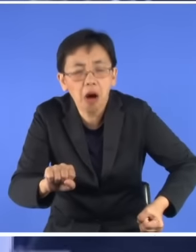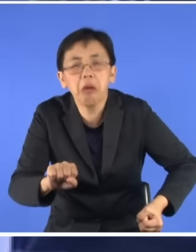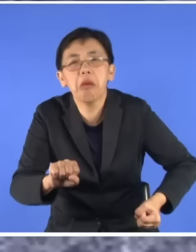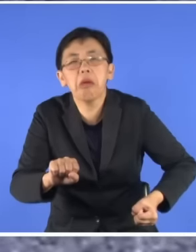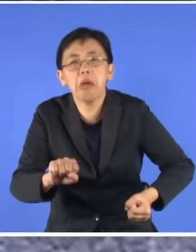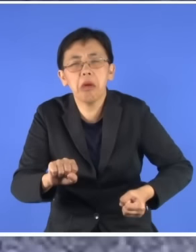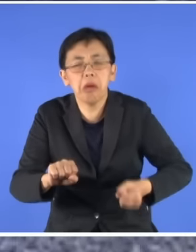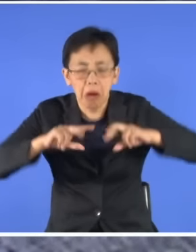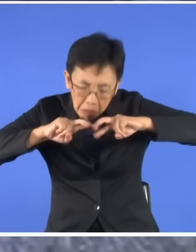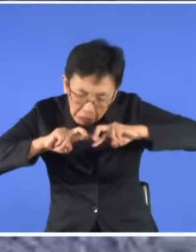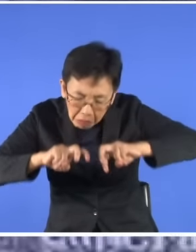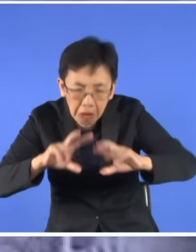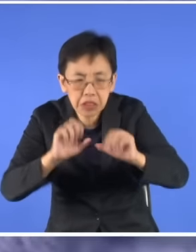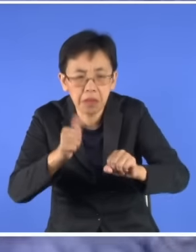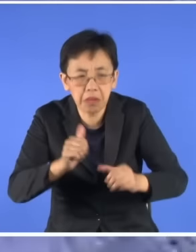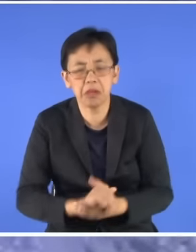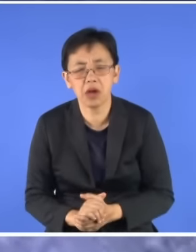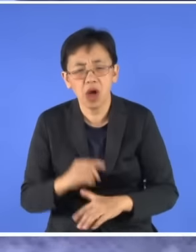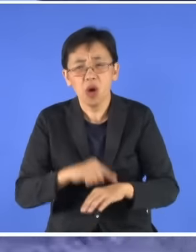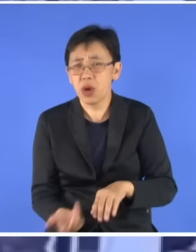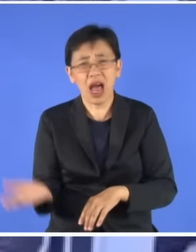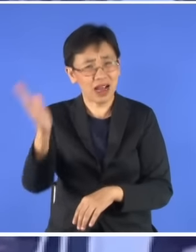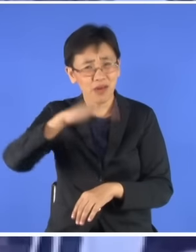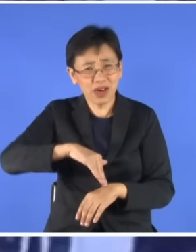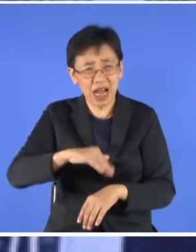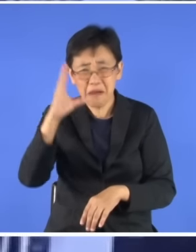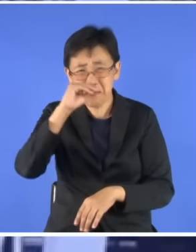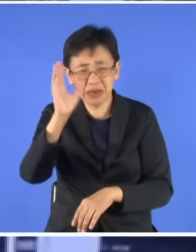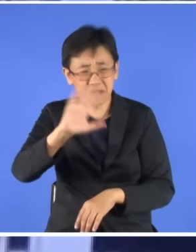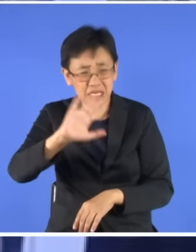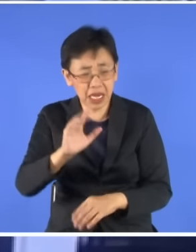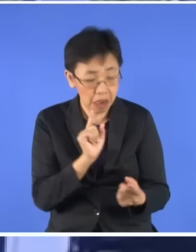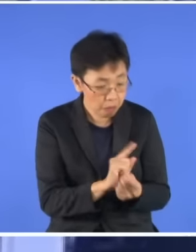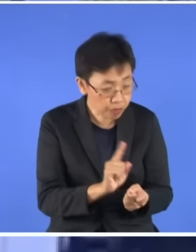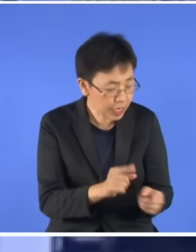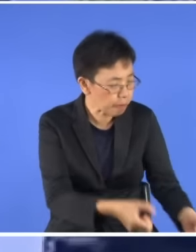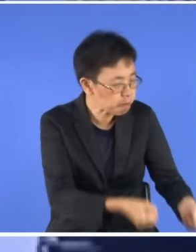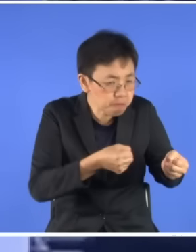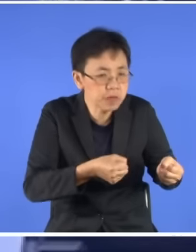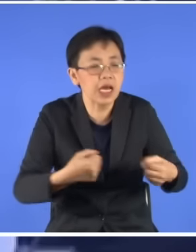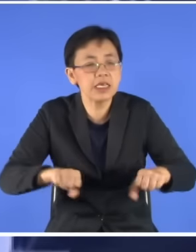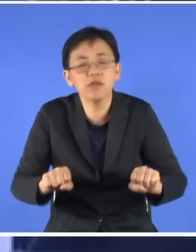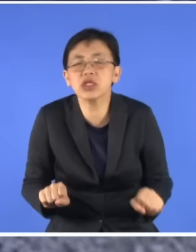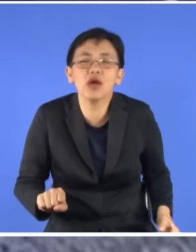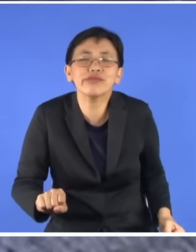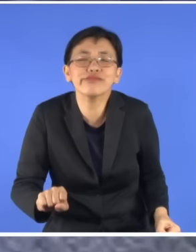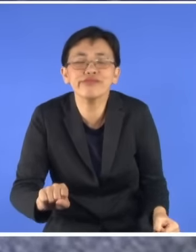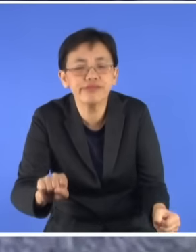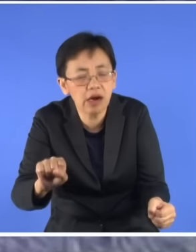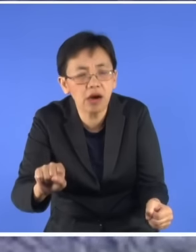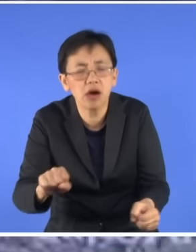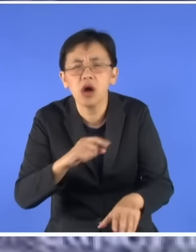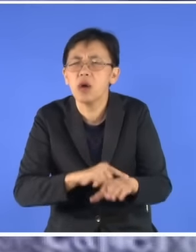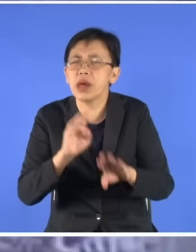ยายาม ยกไปแบบนี้ฮะในเวลากลางวันแสงๆเนี่ยฮะเจอตรงไหนยกไปตรงนั้นนี่ขับขี่มอเตอร์ไซค์ไปเหตุเนี่ยมันเกิดในเวลาประม